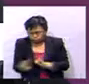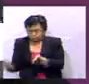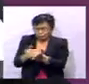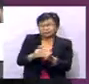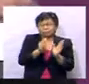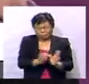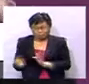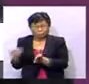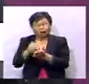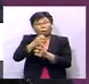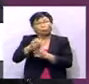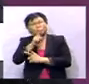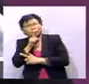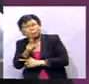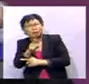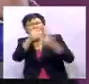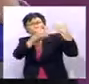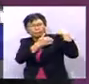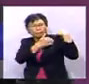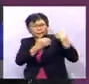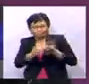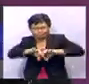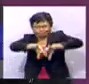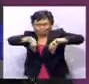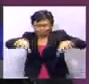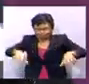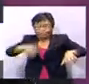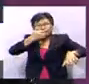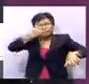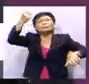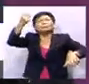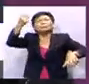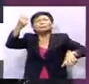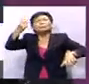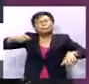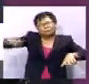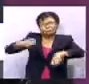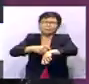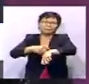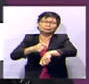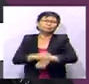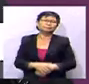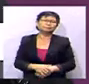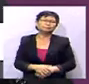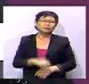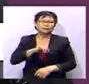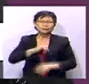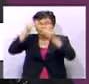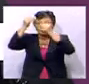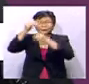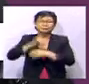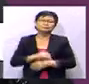ataupun memastikan peranan ini dapat diasingkan dengan lebih berkesan, ia memerlukan masa. Dan saya